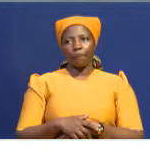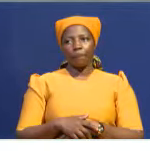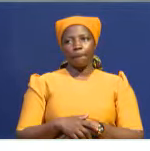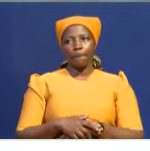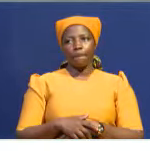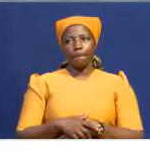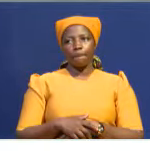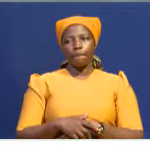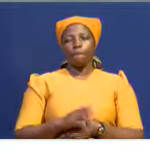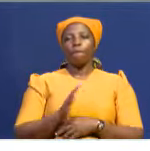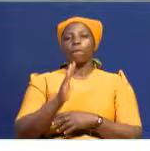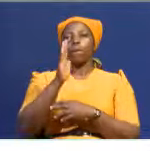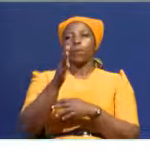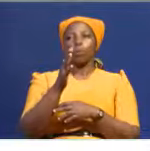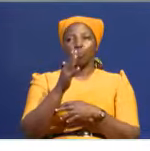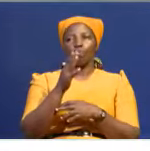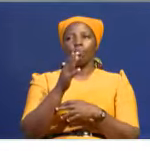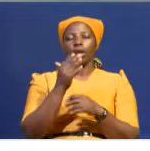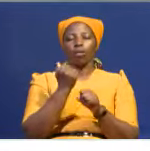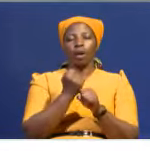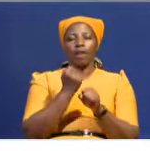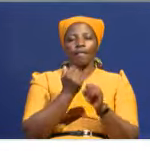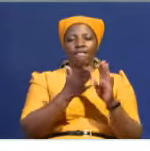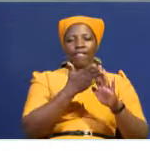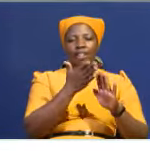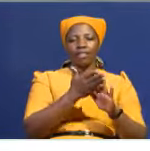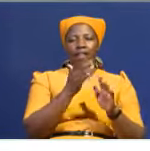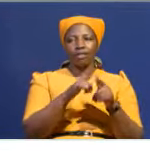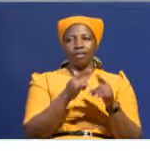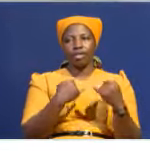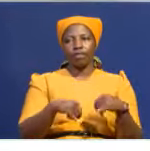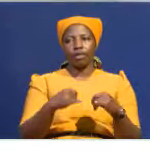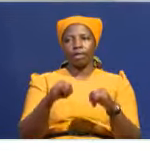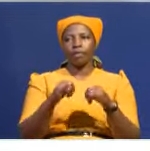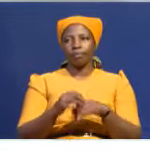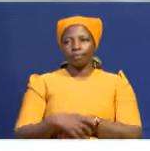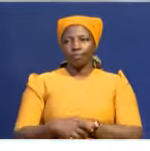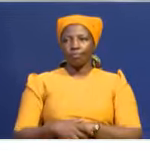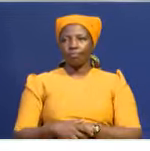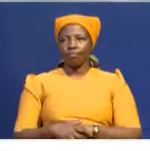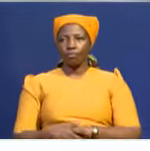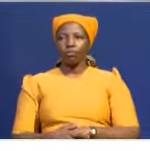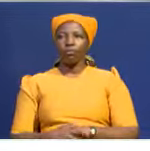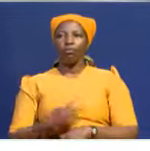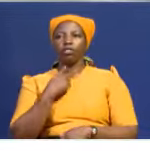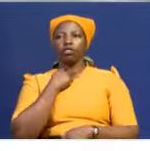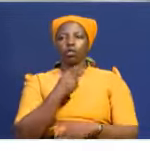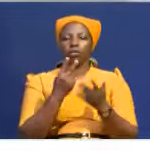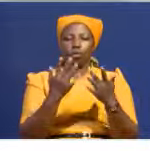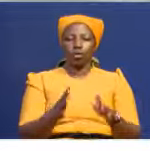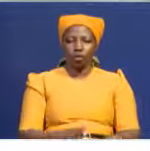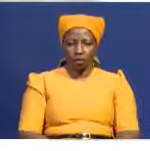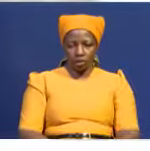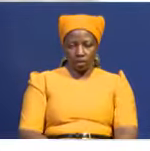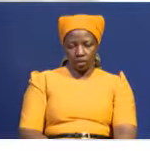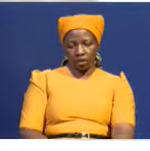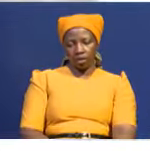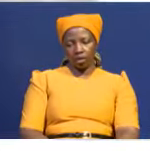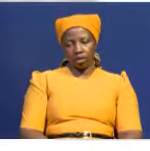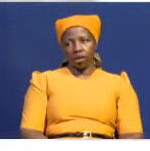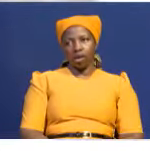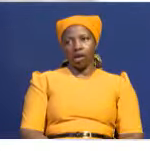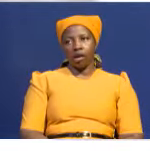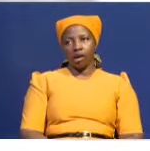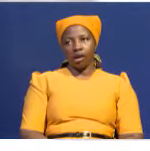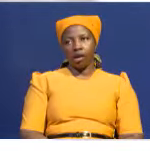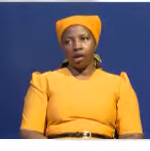afanyia haraka kuweza kuzikamilisha. Afrika, basi itaweza kutusaidia